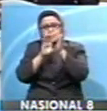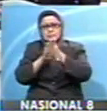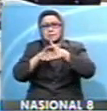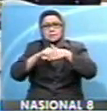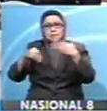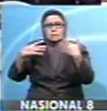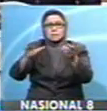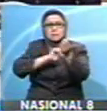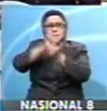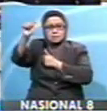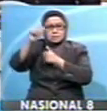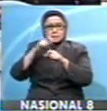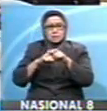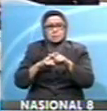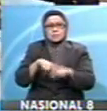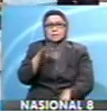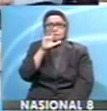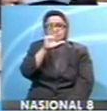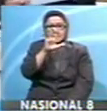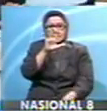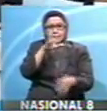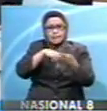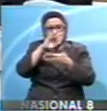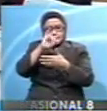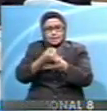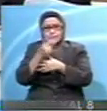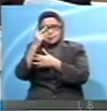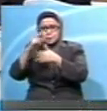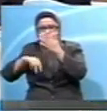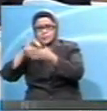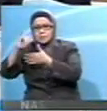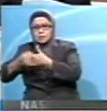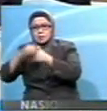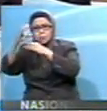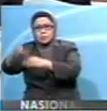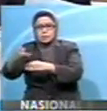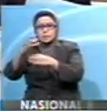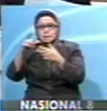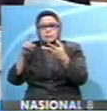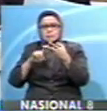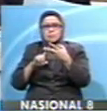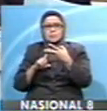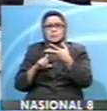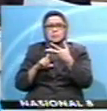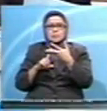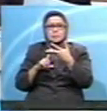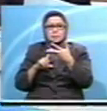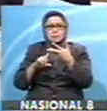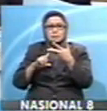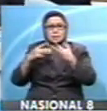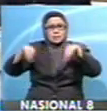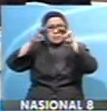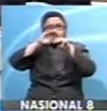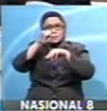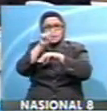diluluskan daripada jumlah itu lima buah projek iaitu dua projek Kondominium menara Ariana Unity Pasar raja bot dan Masjid